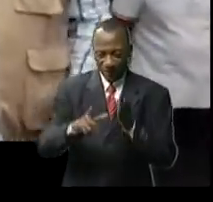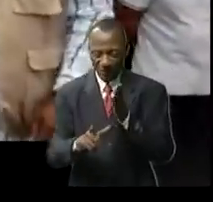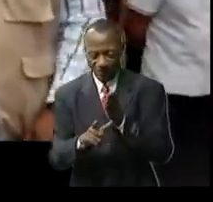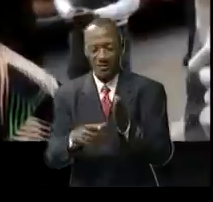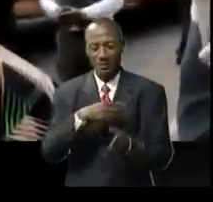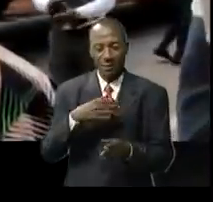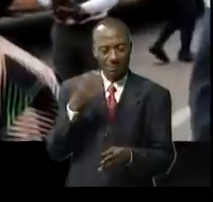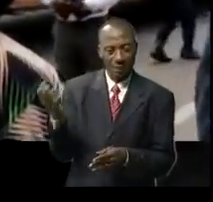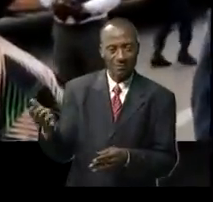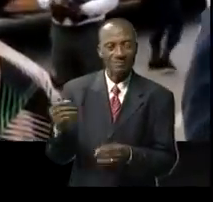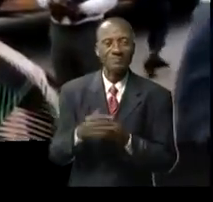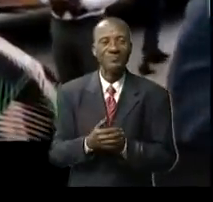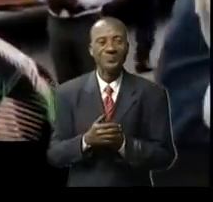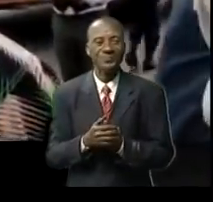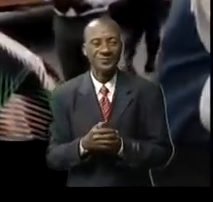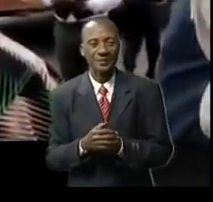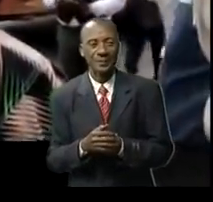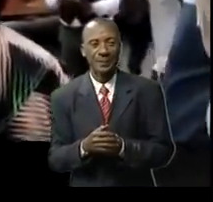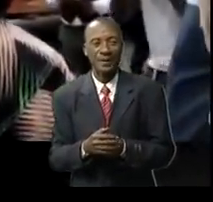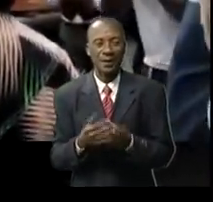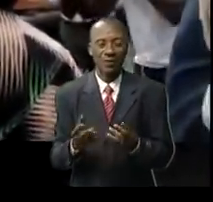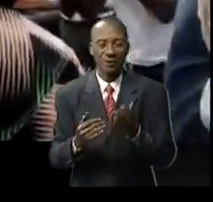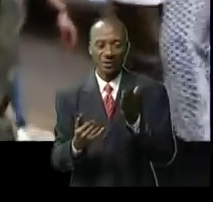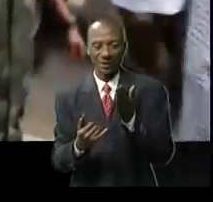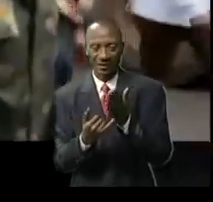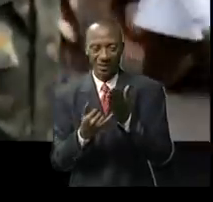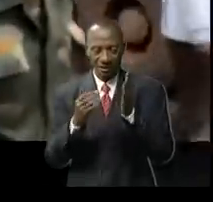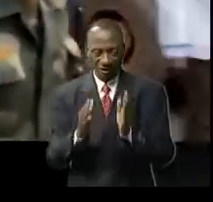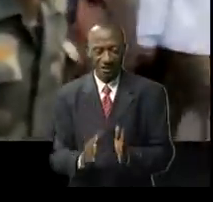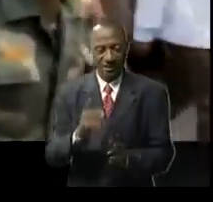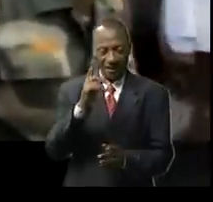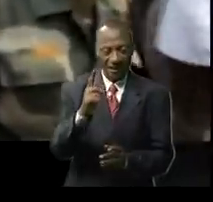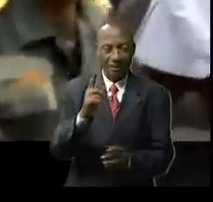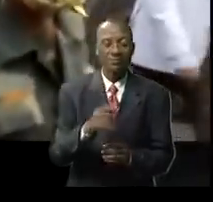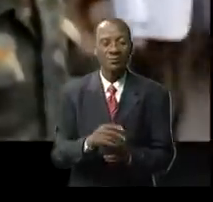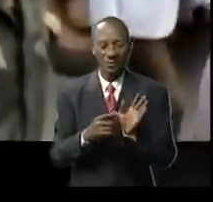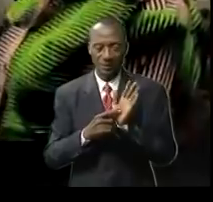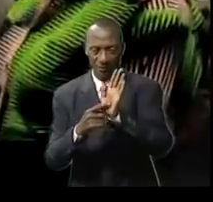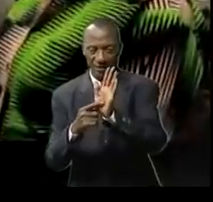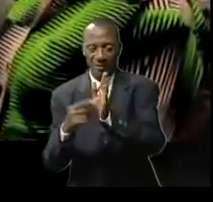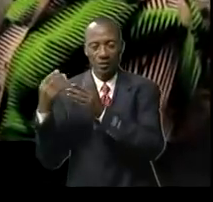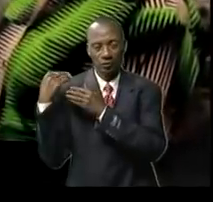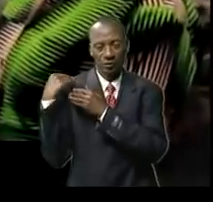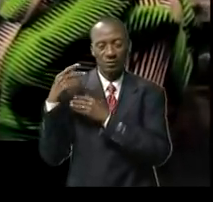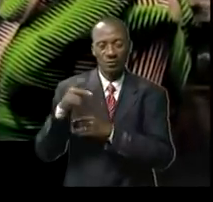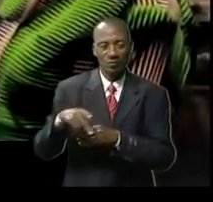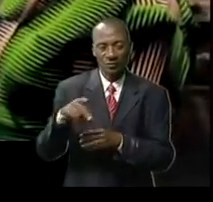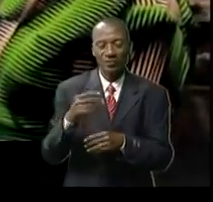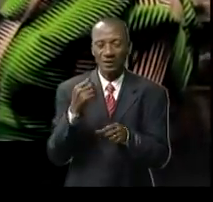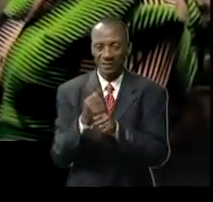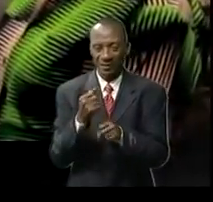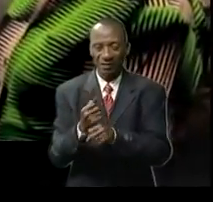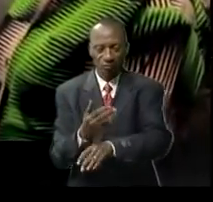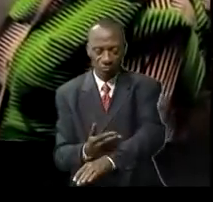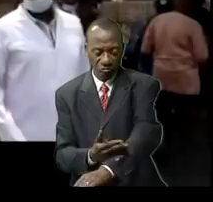Moussamba. À la base vie de Grec 7. Ingénieur Marcel Mbikaï a présenté à l'autorité provinciale l'évolution des travaux du